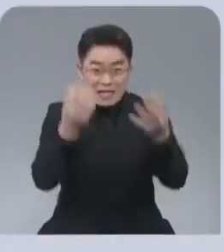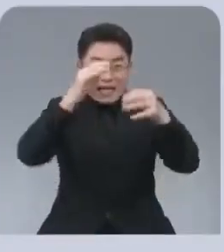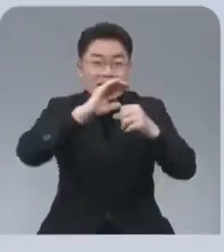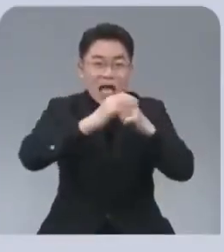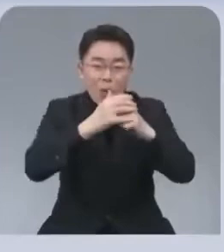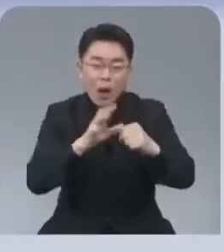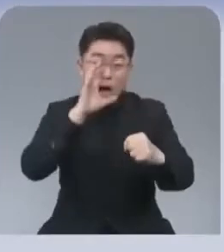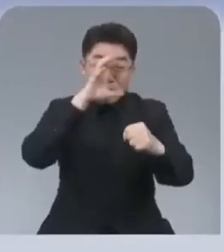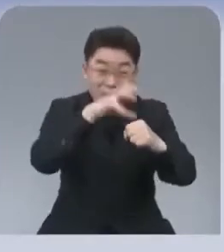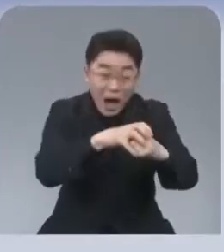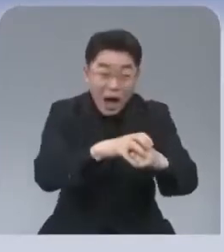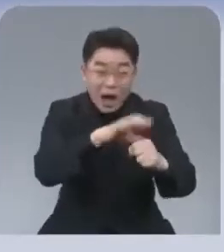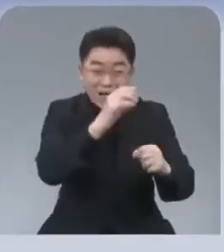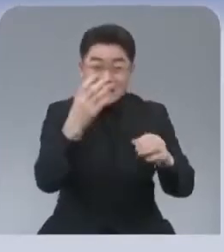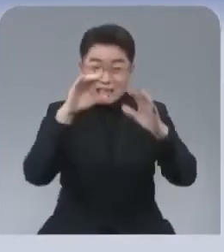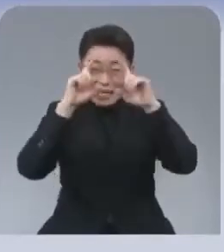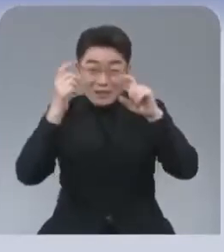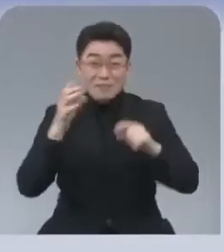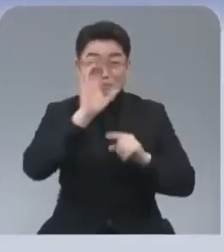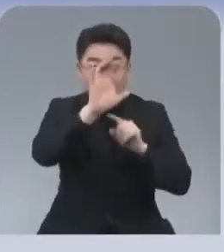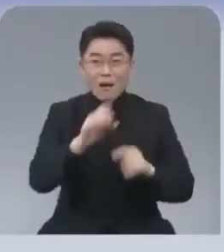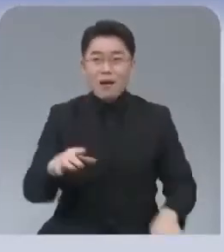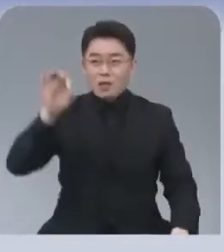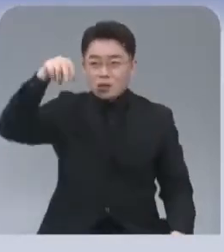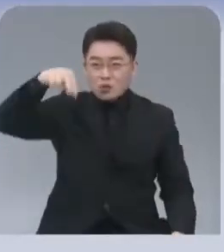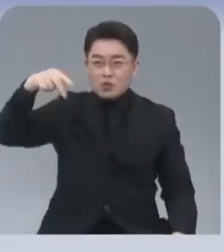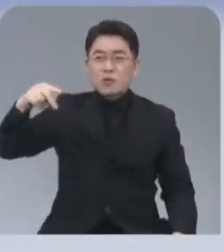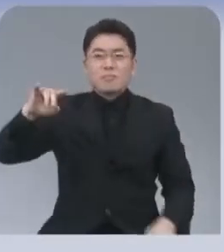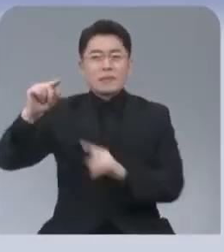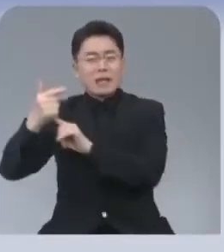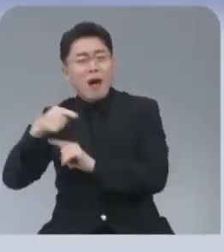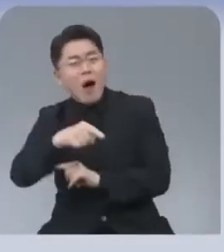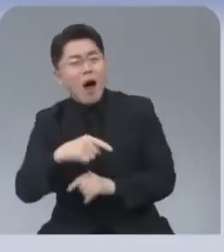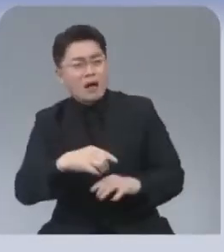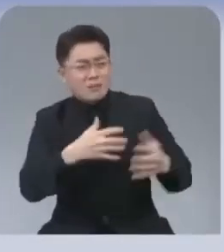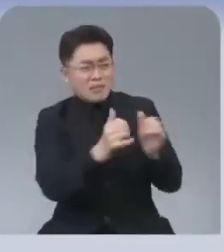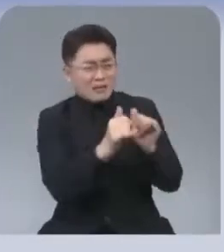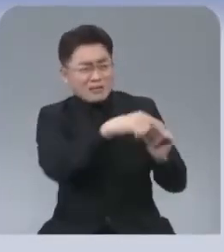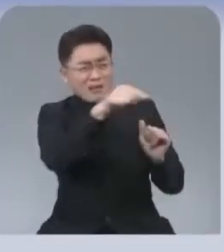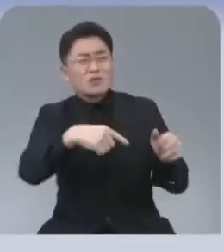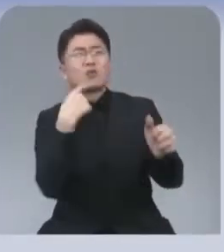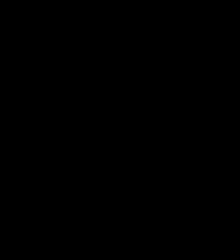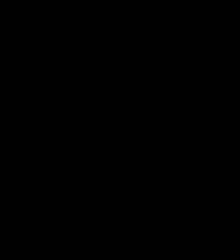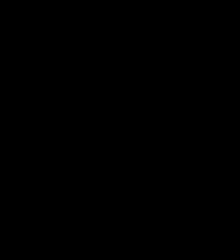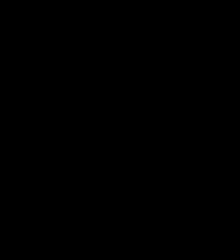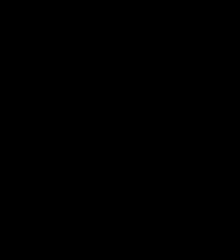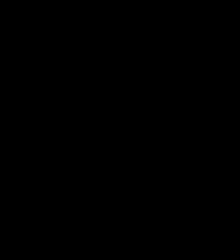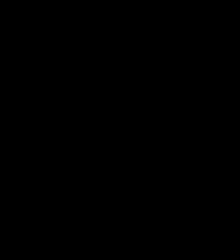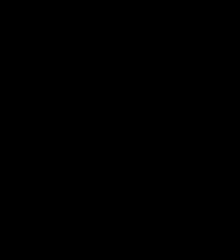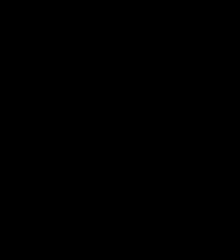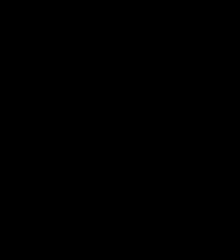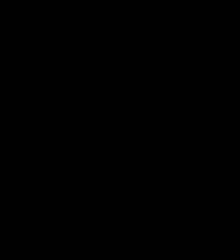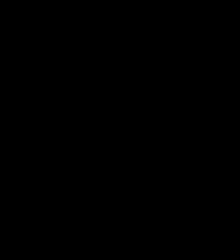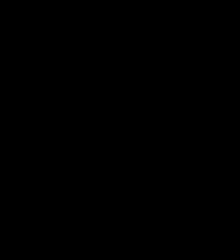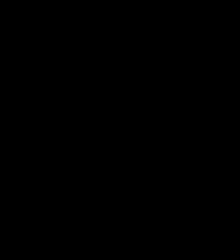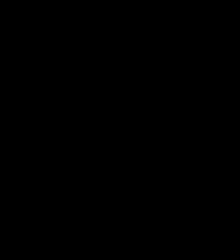알려지면서 유승민 후보 측이 국민 조롱이라고 비판하는 등 역사인식 논란은 이어졌습니다.